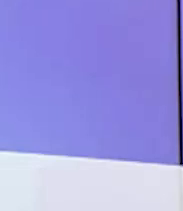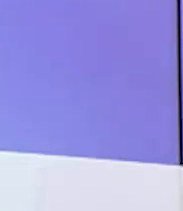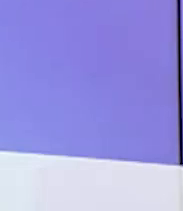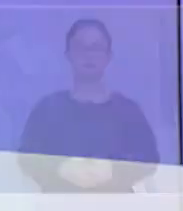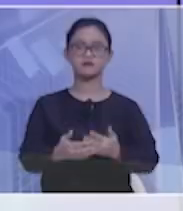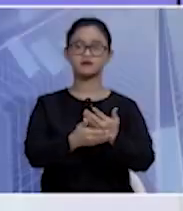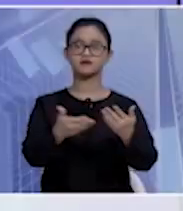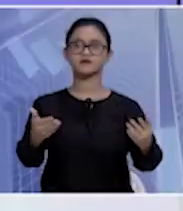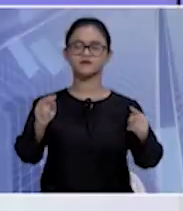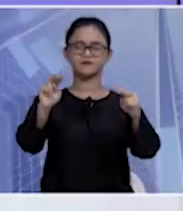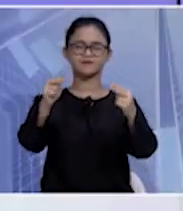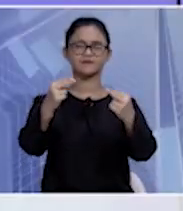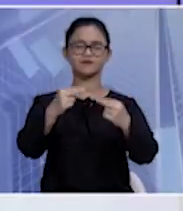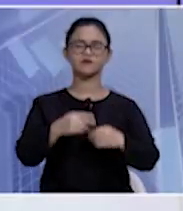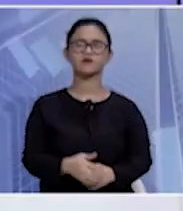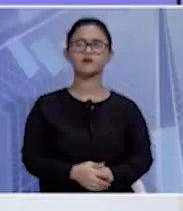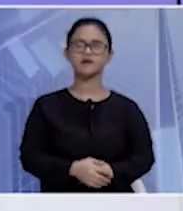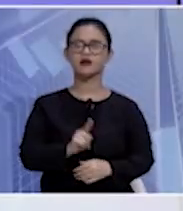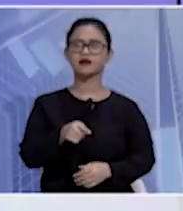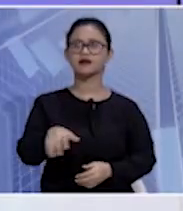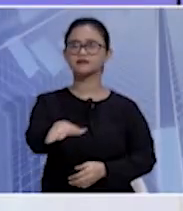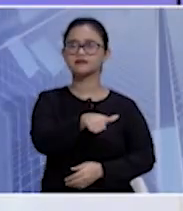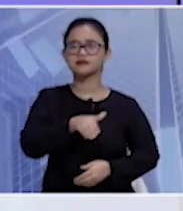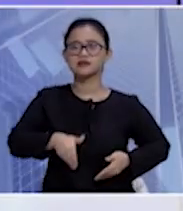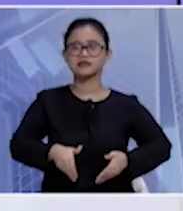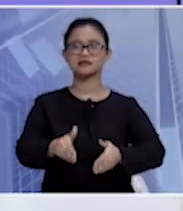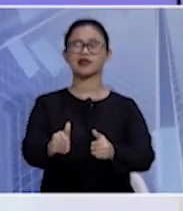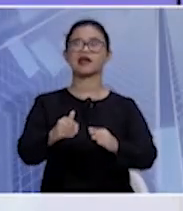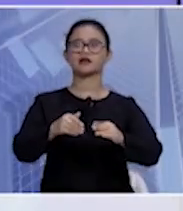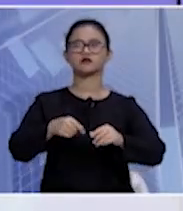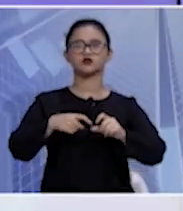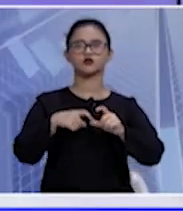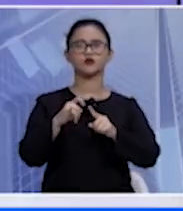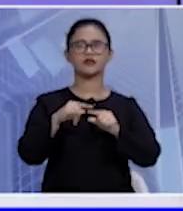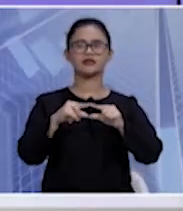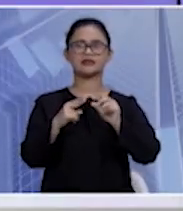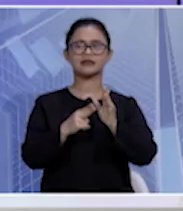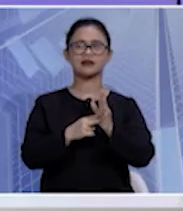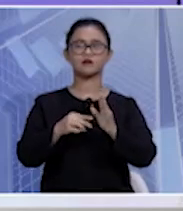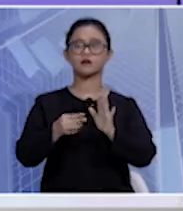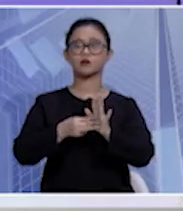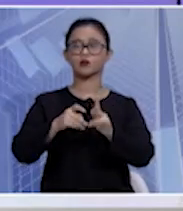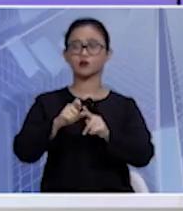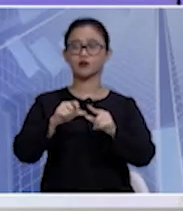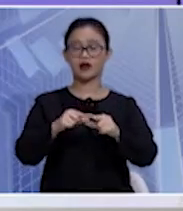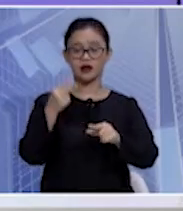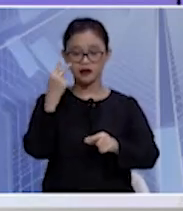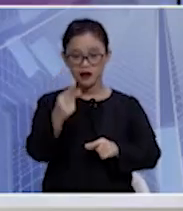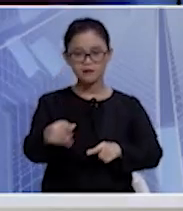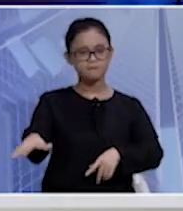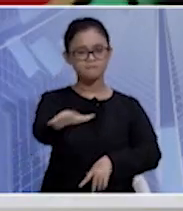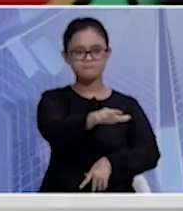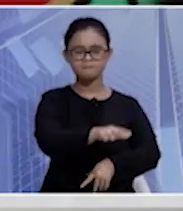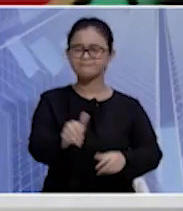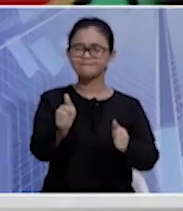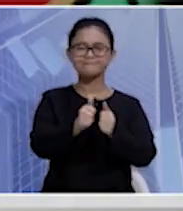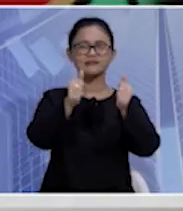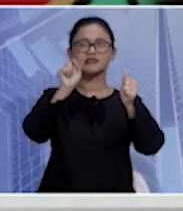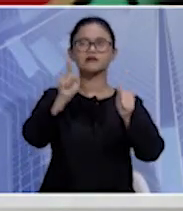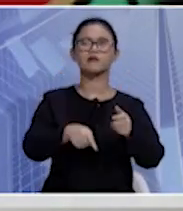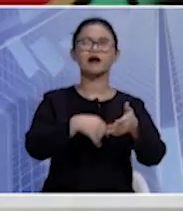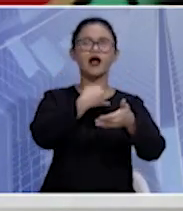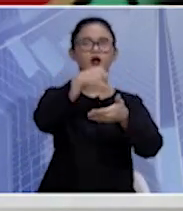Hai anda kembali lintas inews siang pemirsa Gang pintu air di Jalan Sultan Iskandar Muda semakin Asri setelah dihiasi lukisan